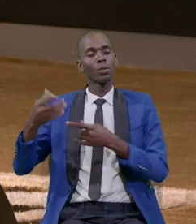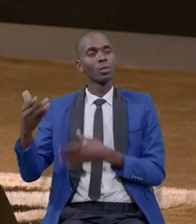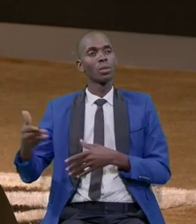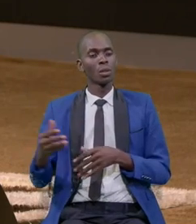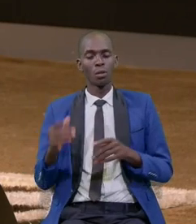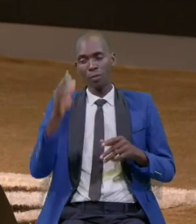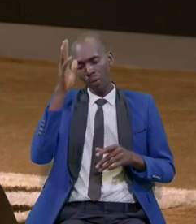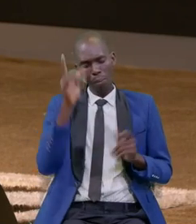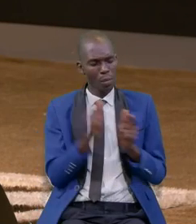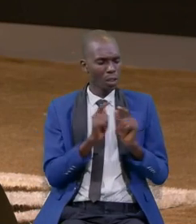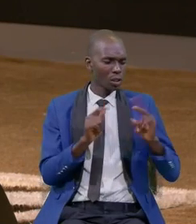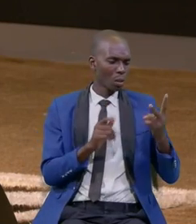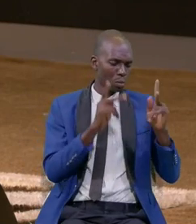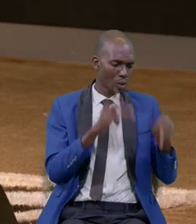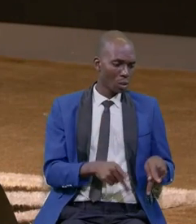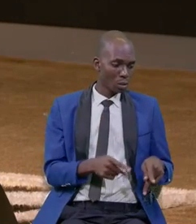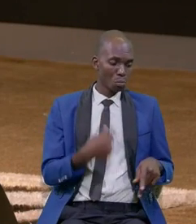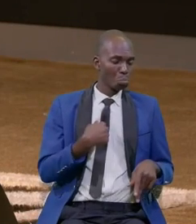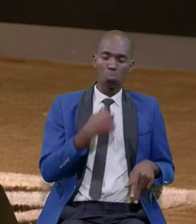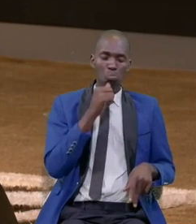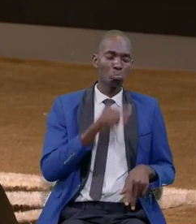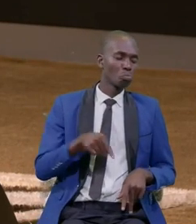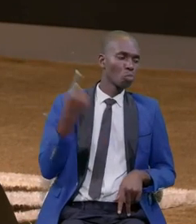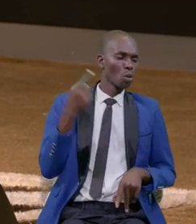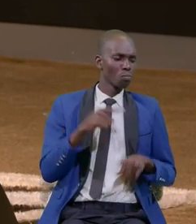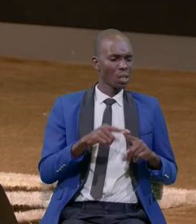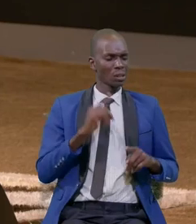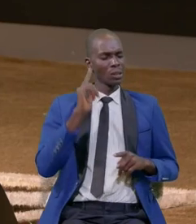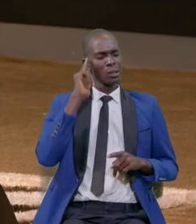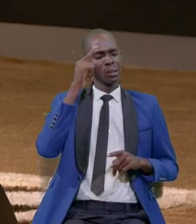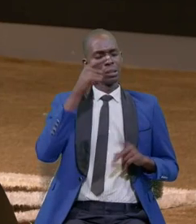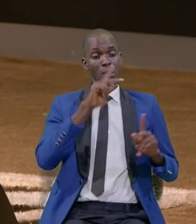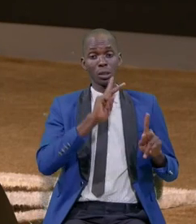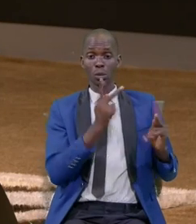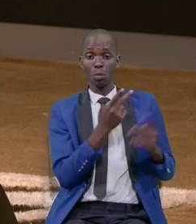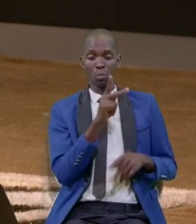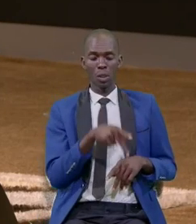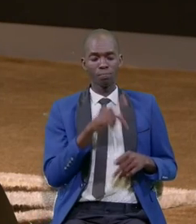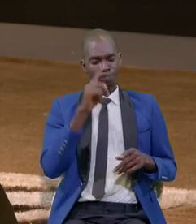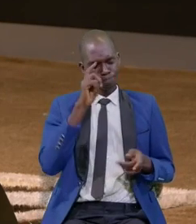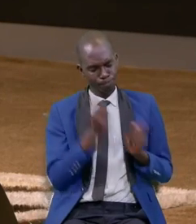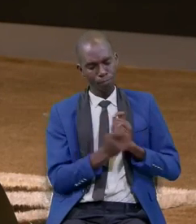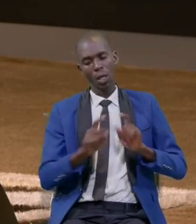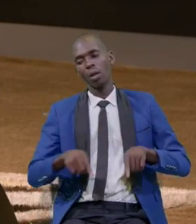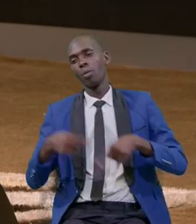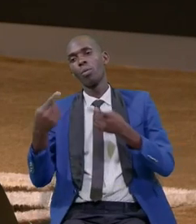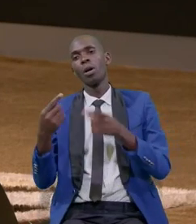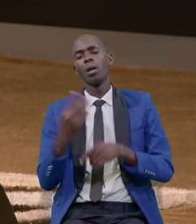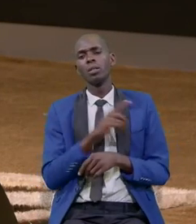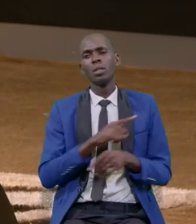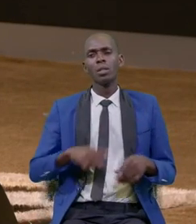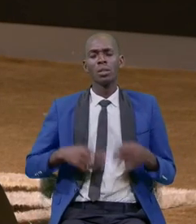il est venu au deuxième. Que je n'irai pas. Après, il a changé d'avis. Il est allé. Et le